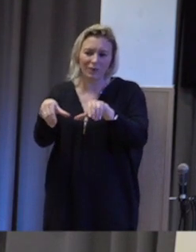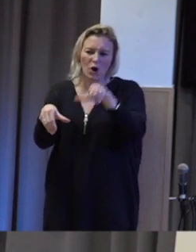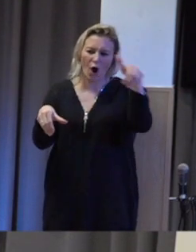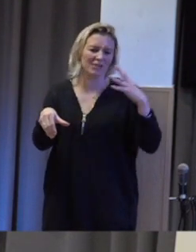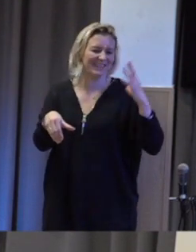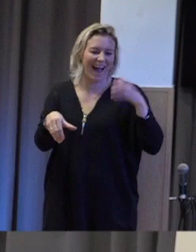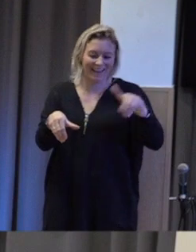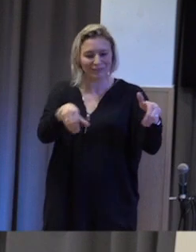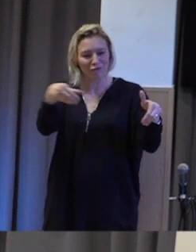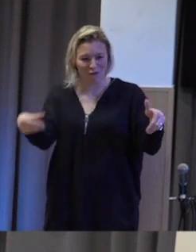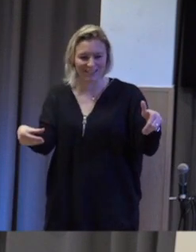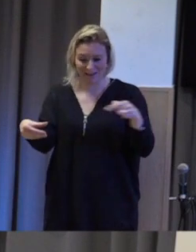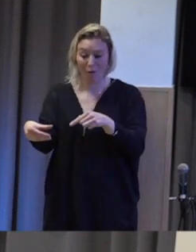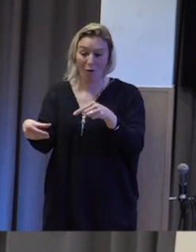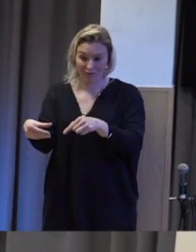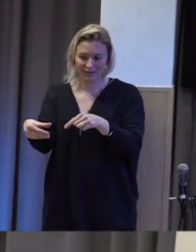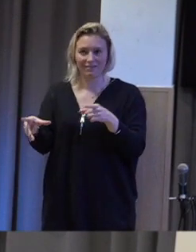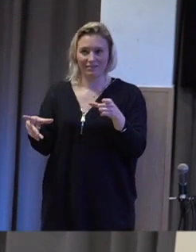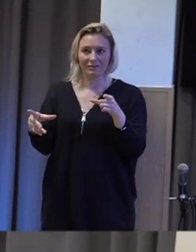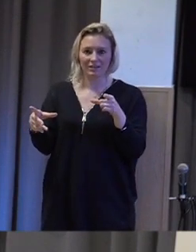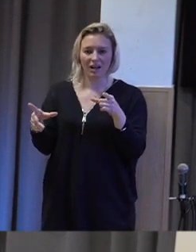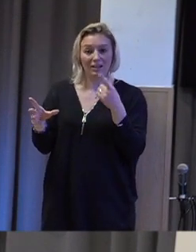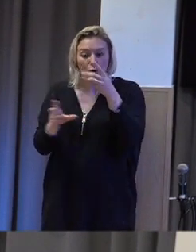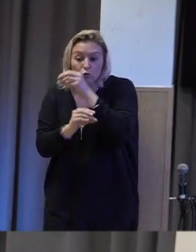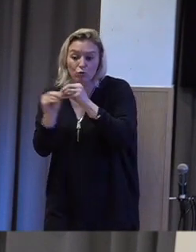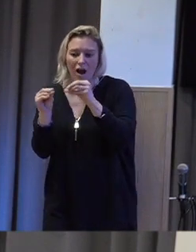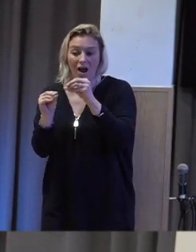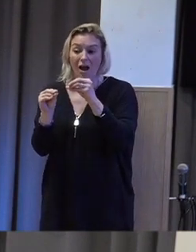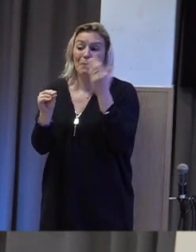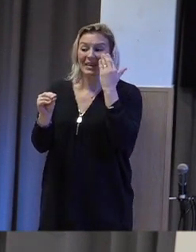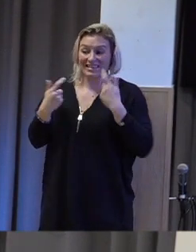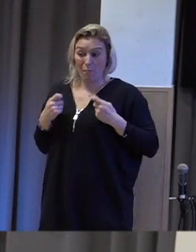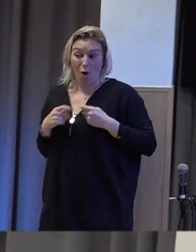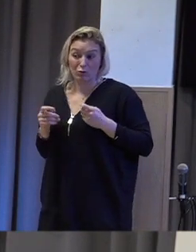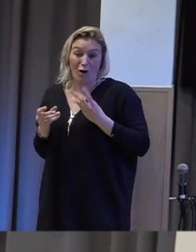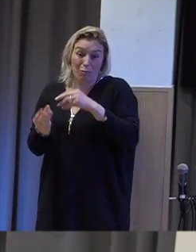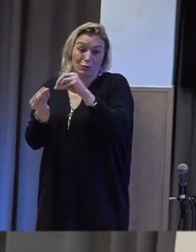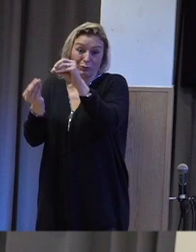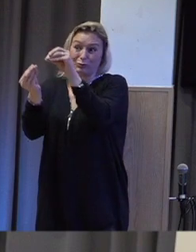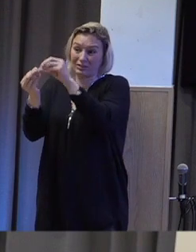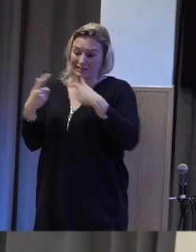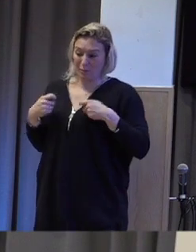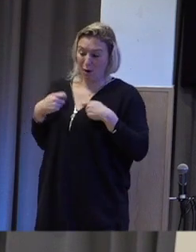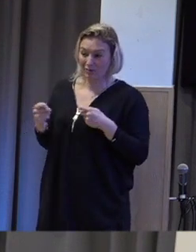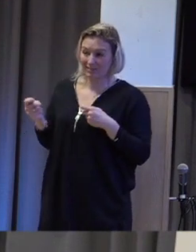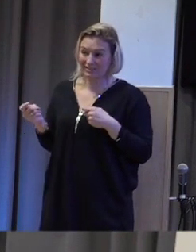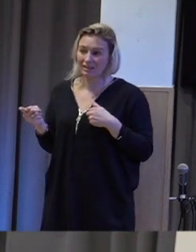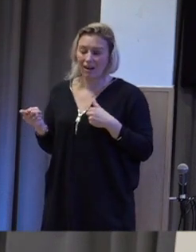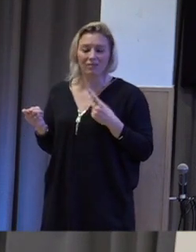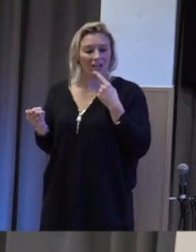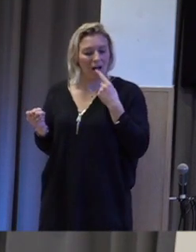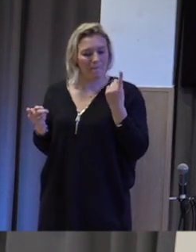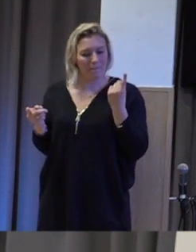Il a donné deux deniers. Il a dit, tu en prends soin. Et tout ce que tu auras dépensé en plus, c'est-à-dire que ce n'est pas simplement d'enseigner la